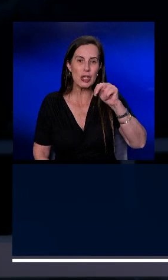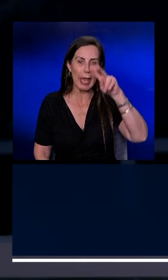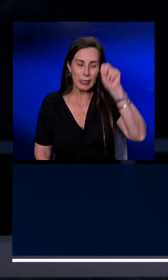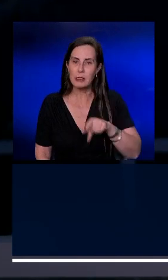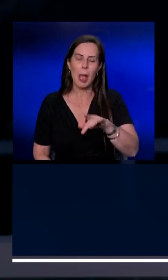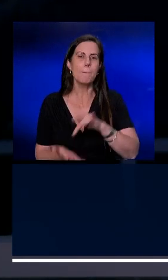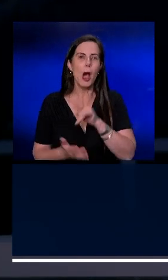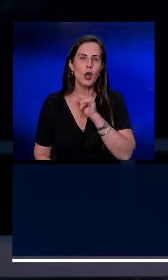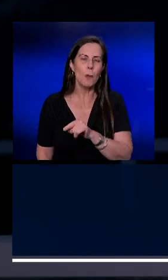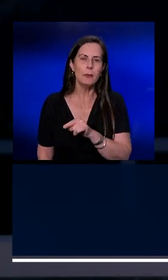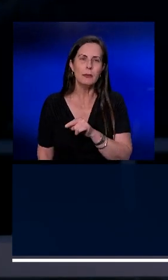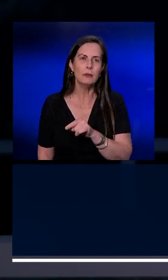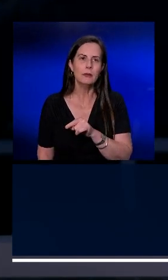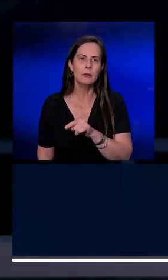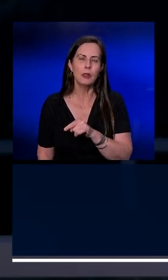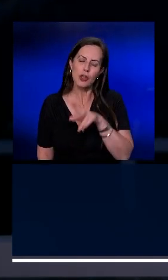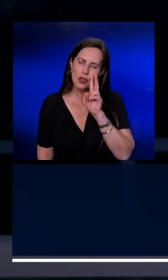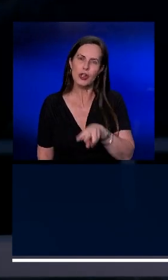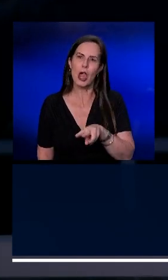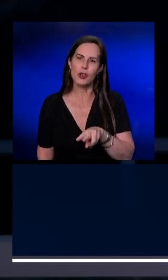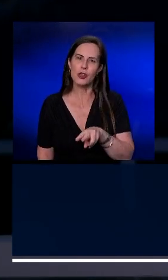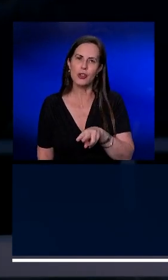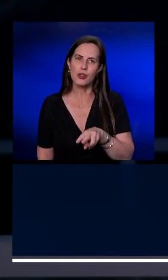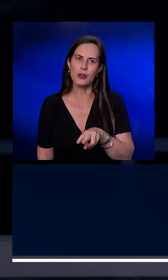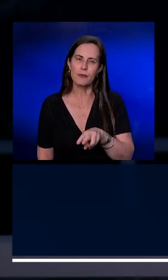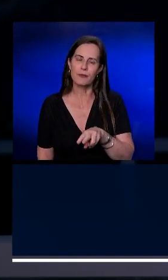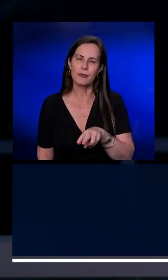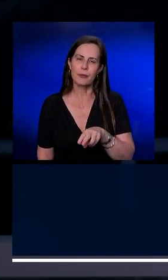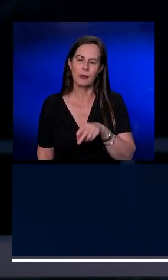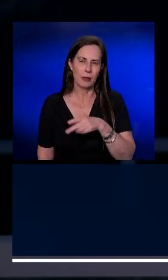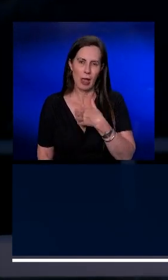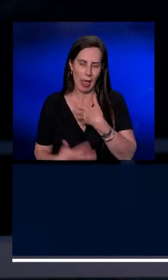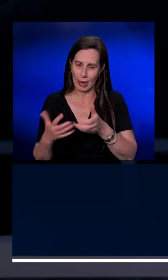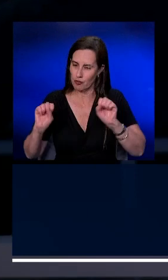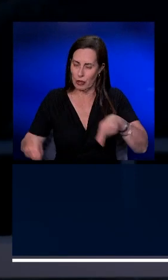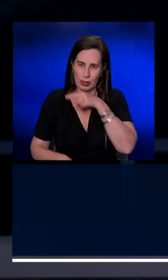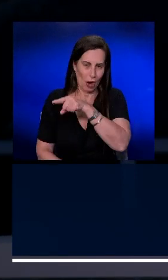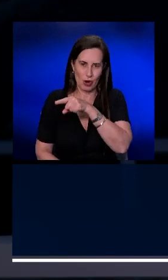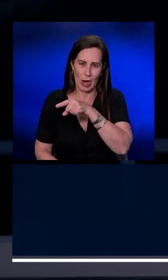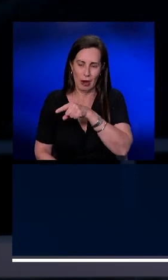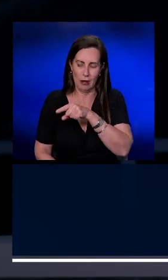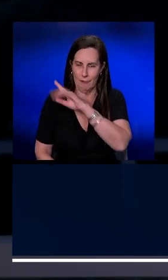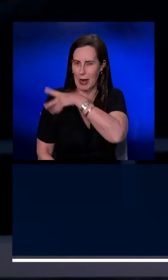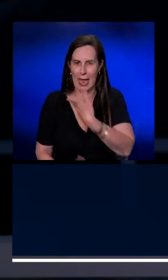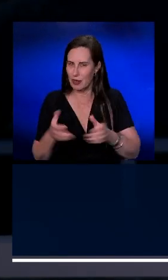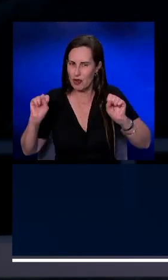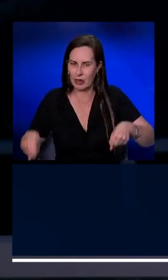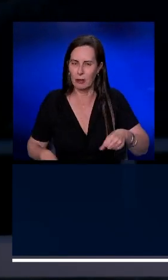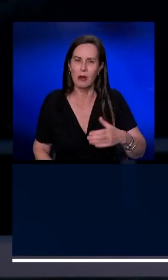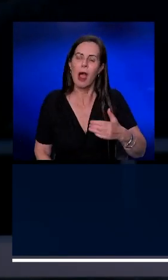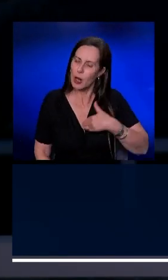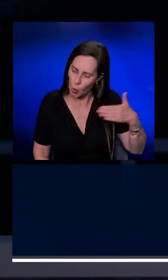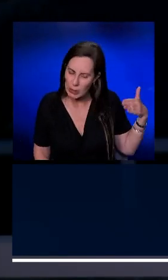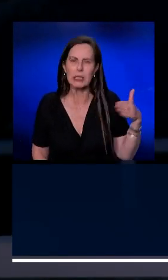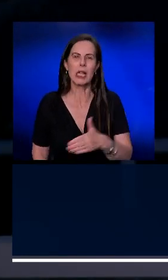מקום שסובל לא ממשילות יתר מצד הגורמים שאחראים שם. אנחנו נכנסים